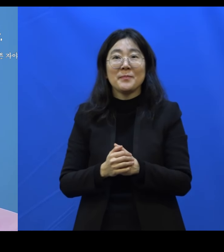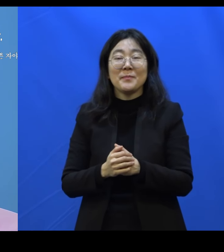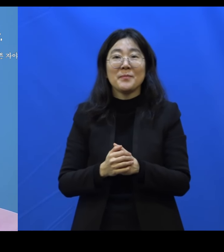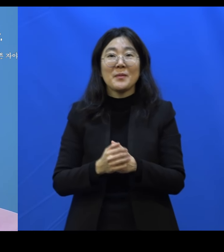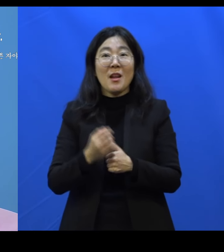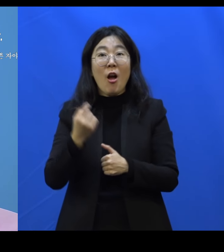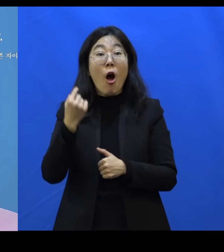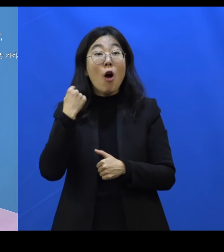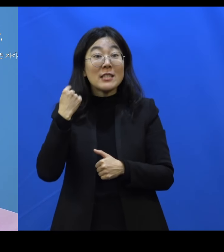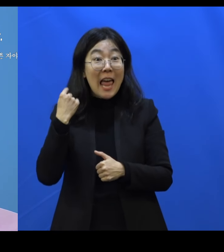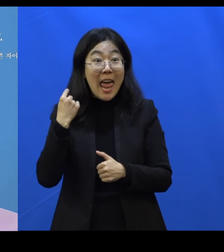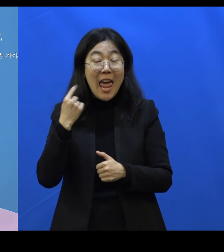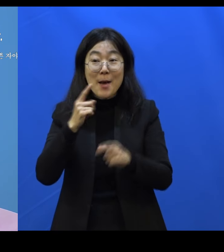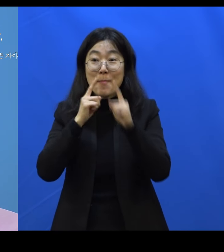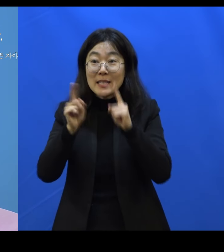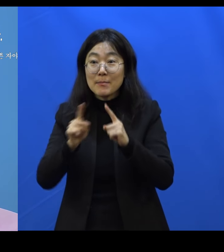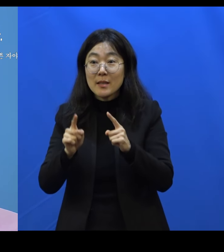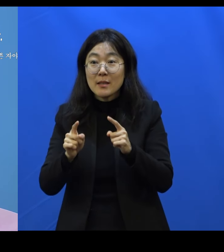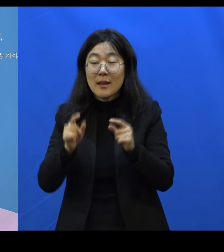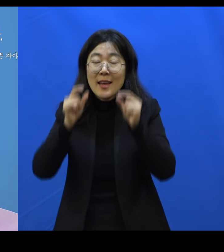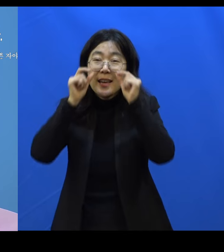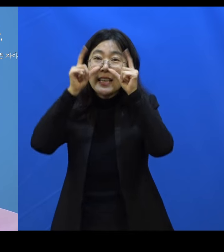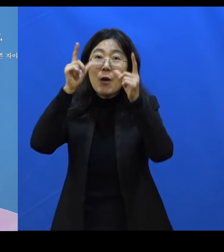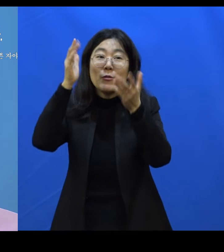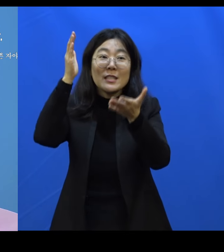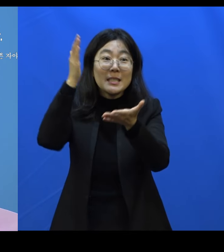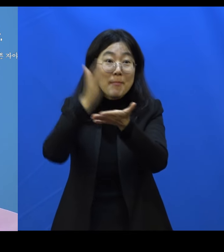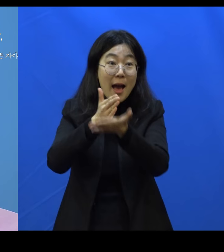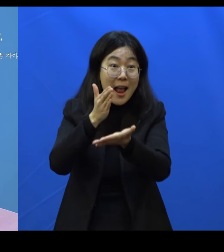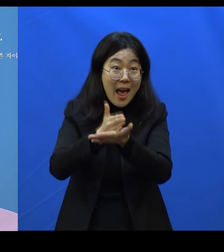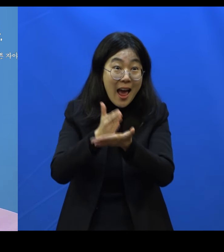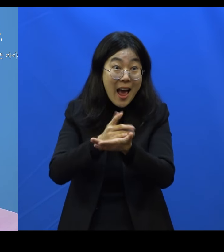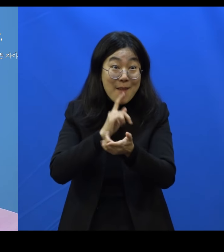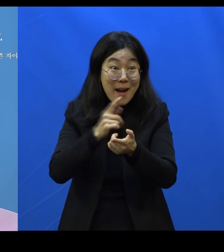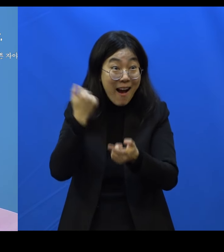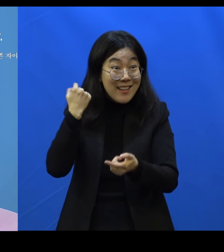어제 우리가 깨우지 말라. 경상도 말로는